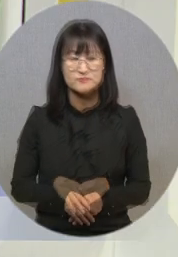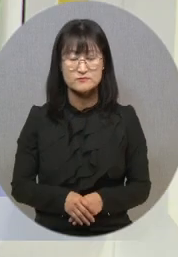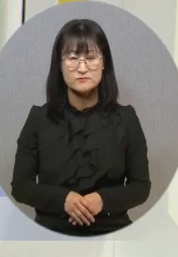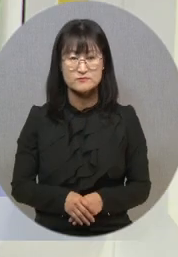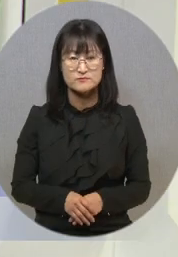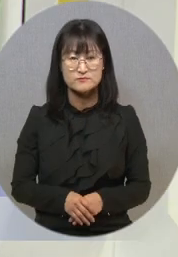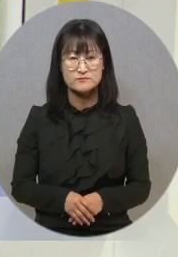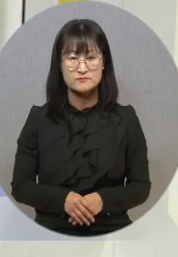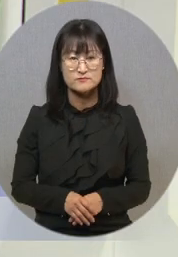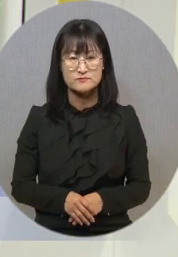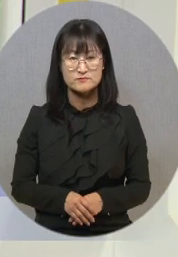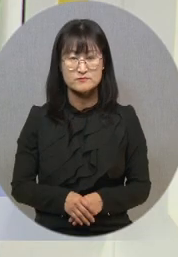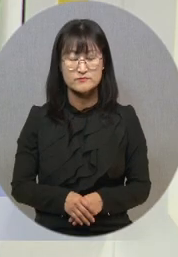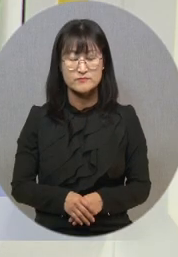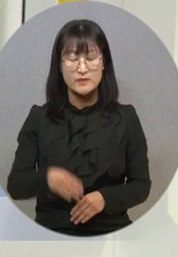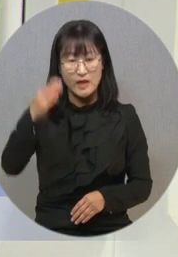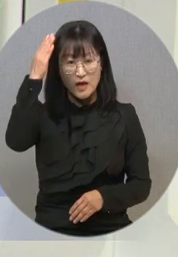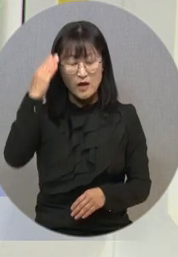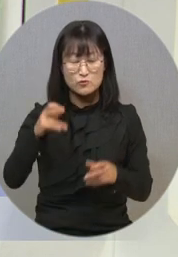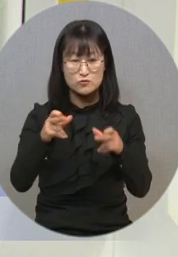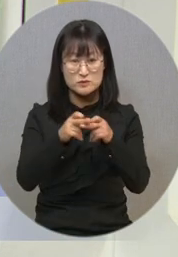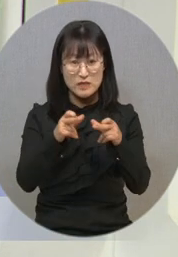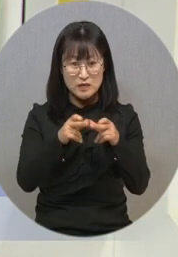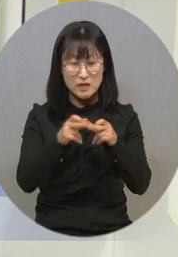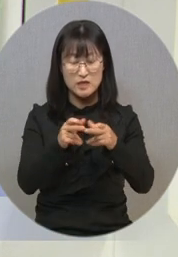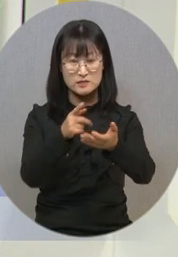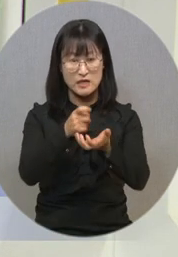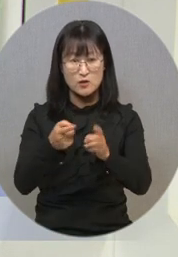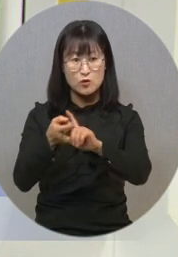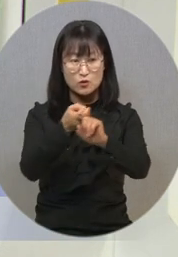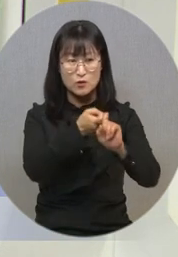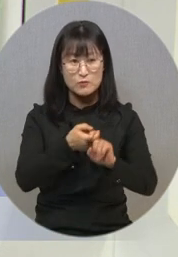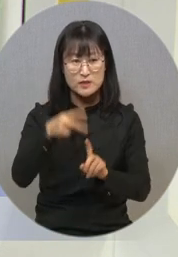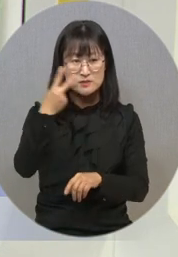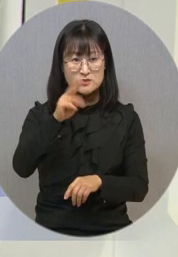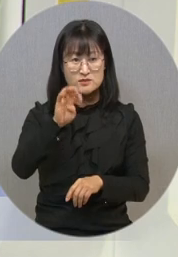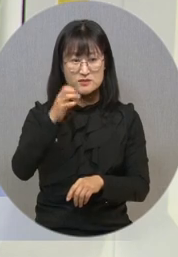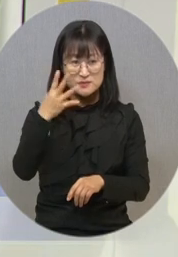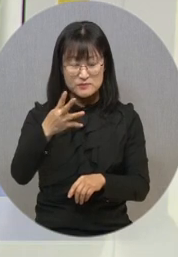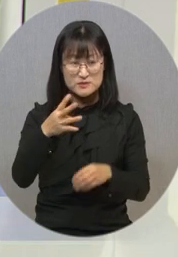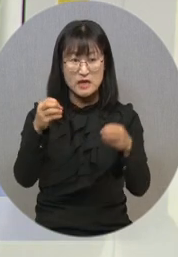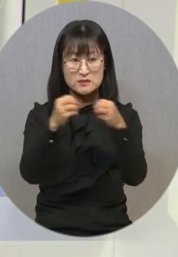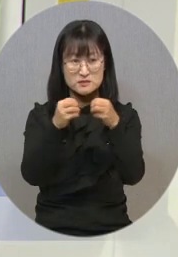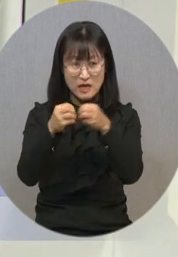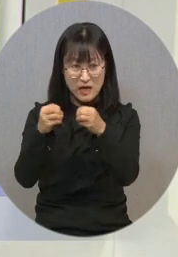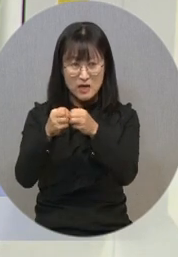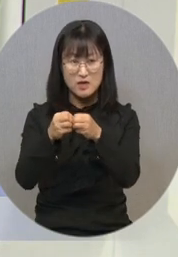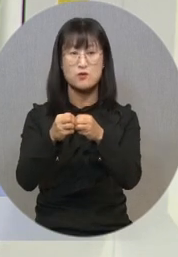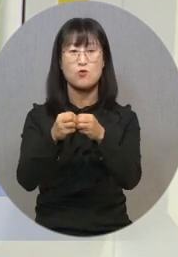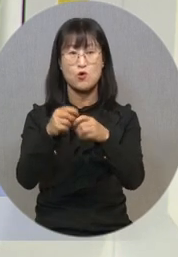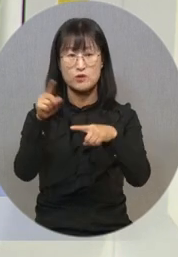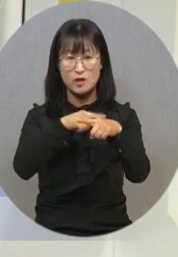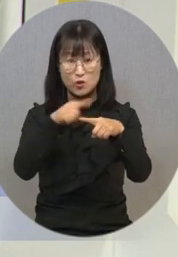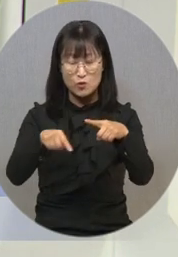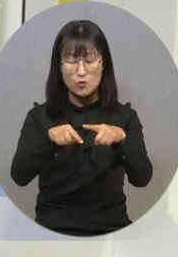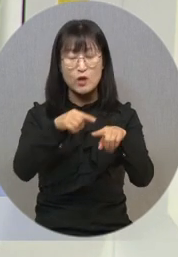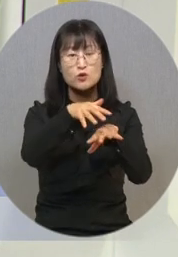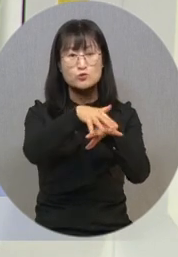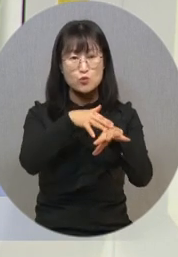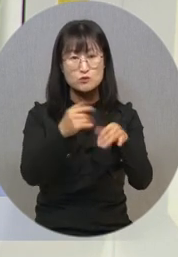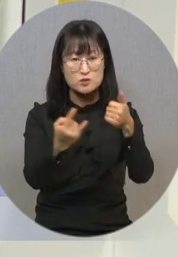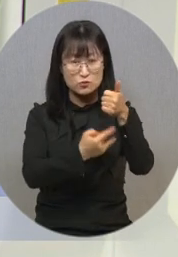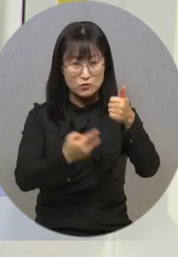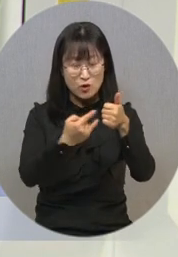말했습니다 대한 장애인 사격 연맹이 2024 창원 장애인 사격 월드컵 대회 개최를 위한 조직위원회